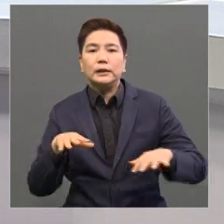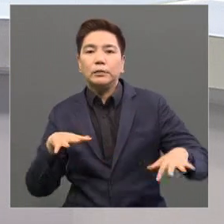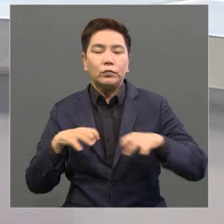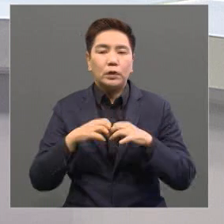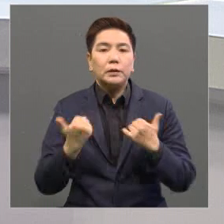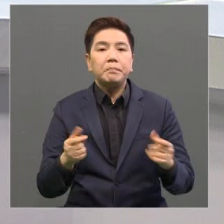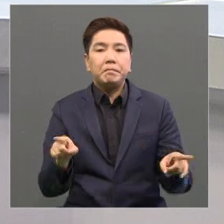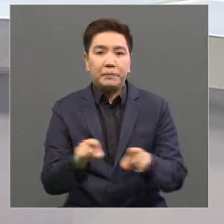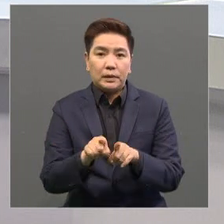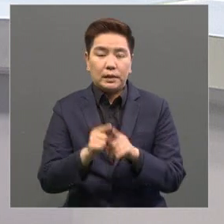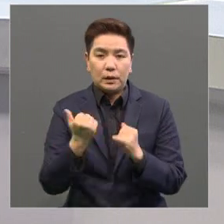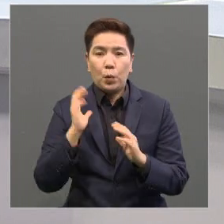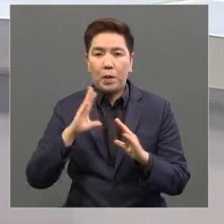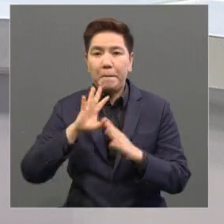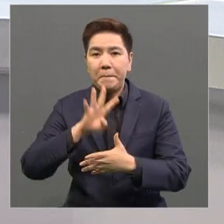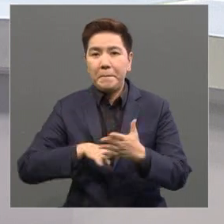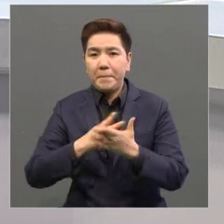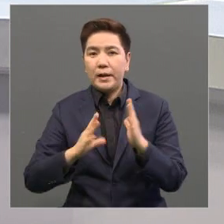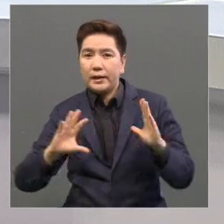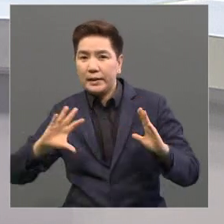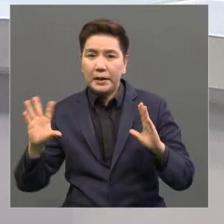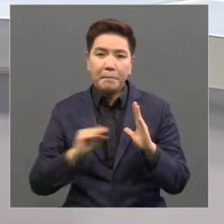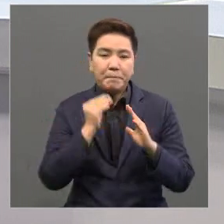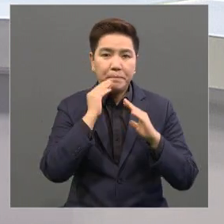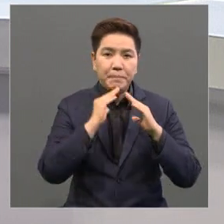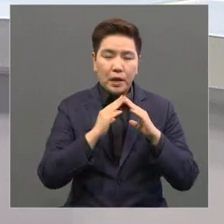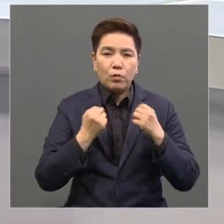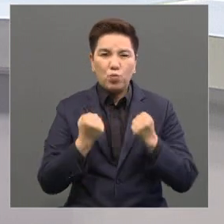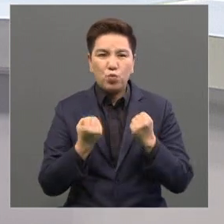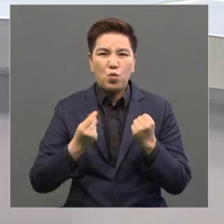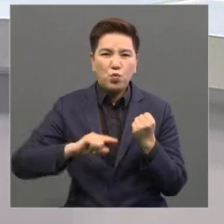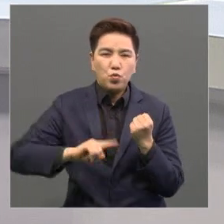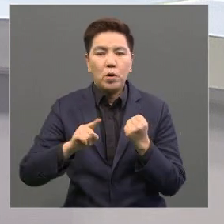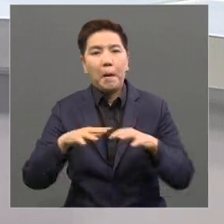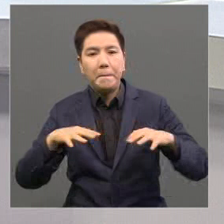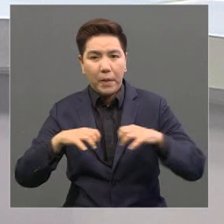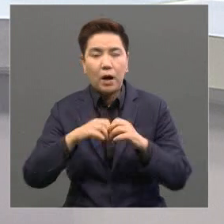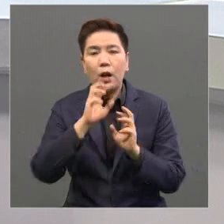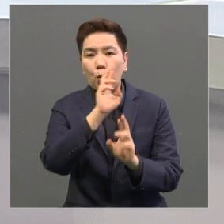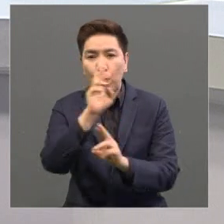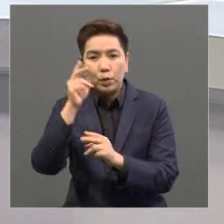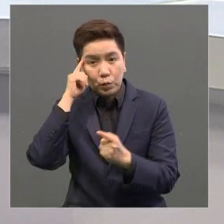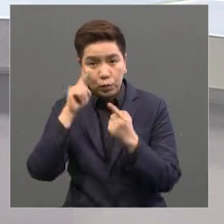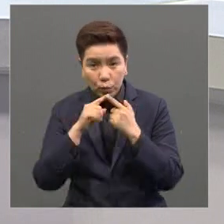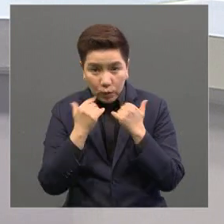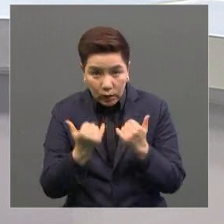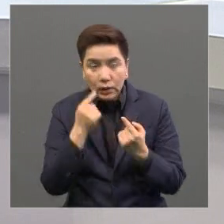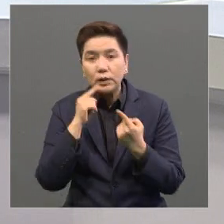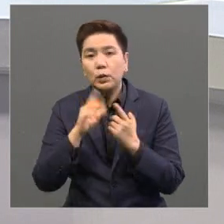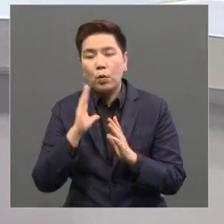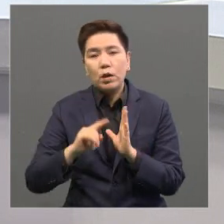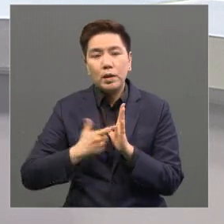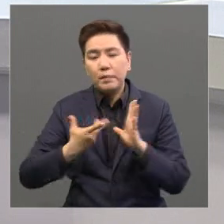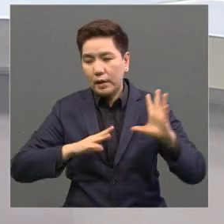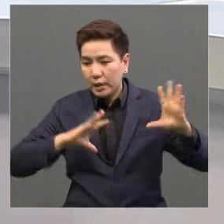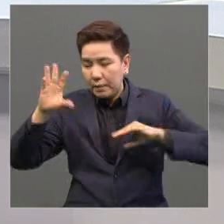วันนี้ก็เช่นเดียวกันหลายคนก็วางแผนเดินทางกลับบ้านขับรถเร็วมันก็อาจจะเกิดอุบัติเหตุได้นะคะอย่างที่บอกไปว่าพอคนเริ่ม